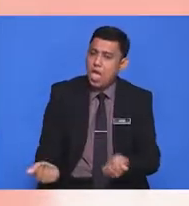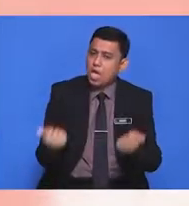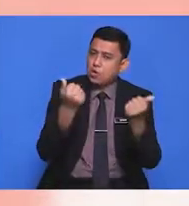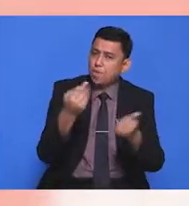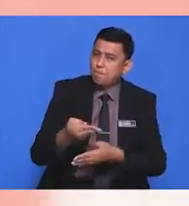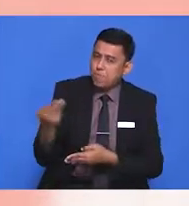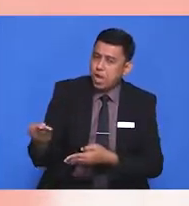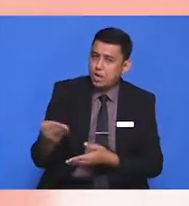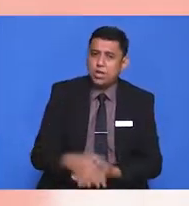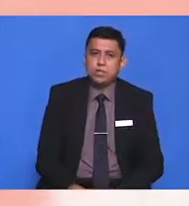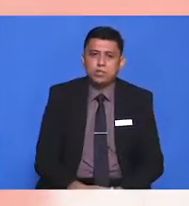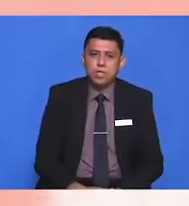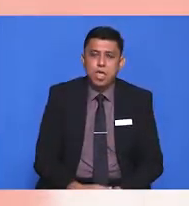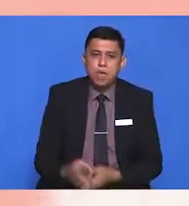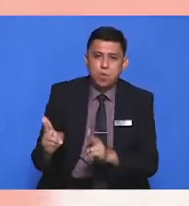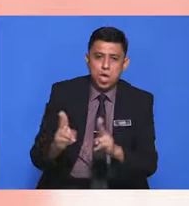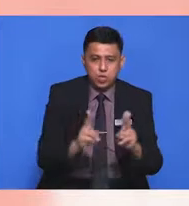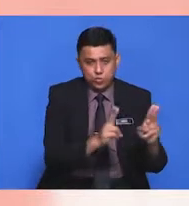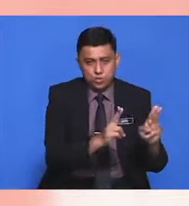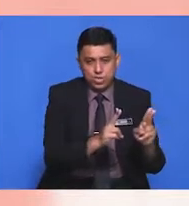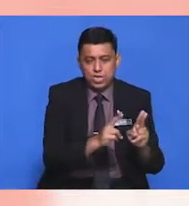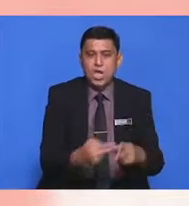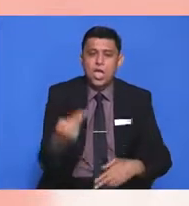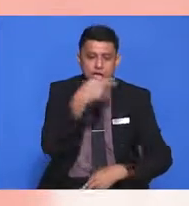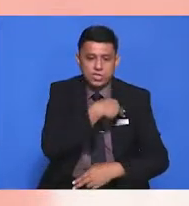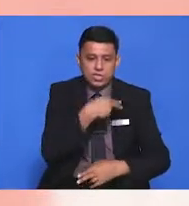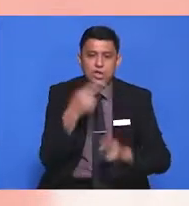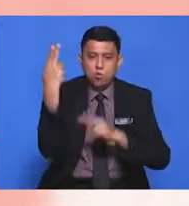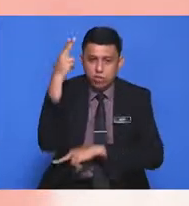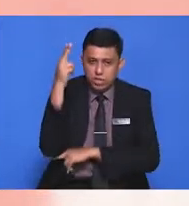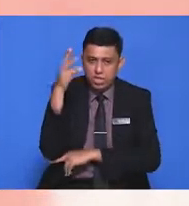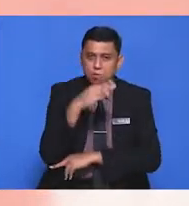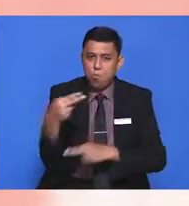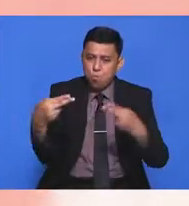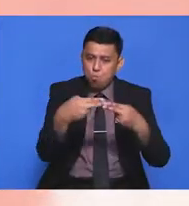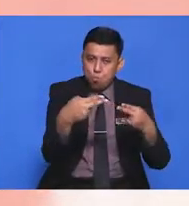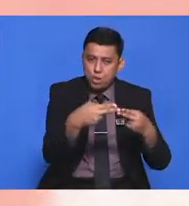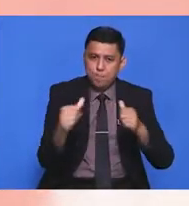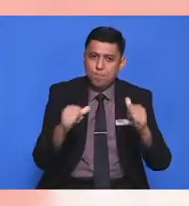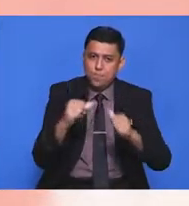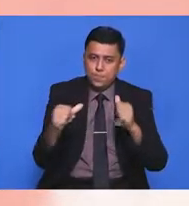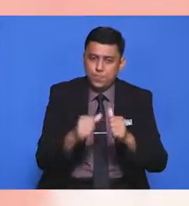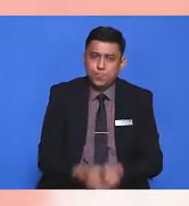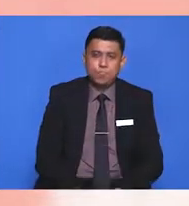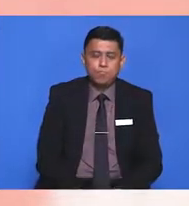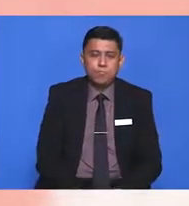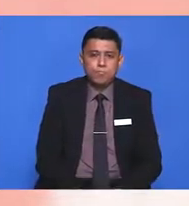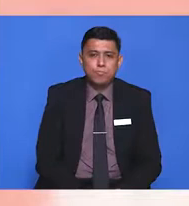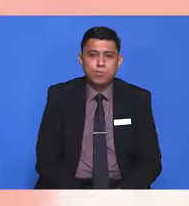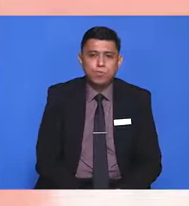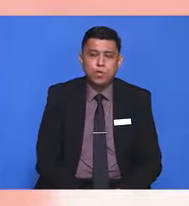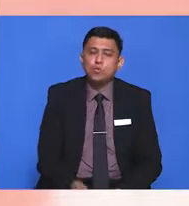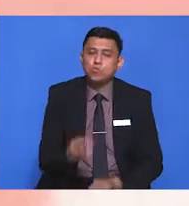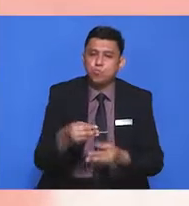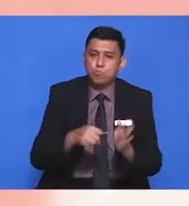pukal, menghanyutkan hasil hutan, jalan perhubungan dan pengangkutan. Sumber bekalan air domestik penduduk,